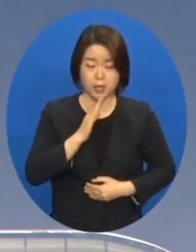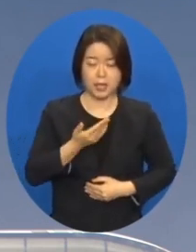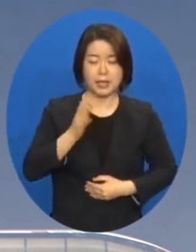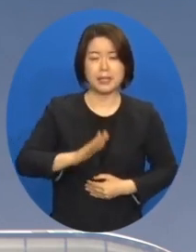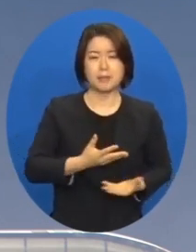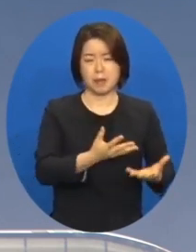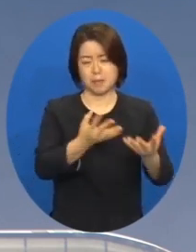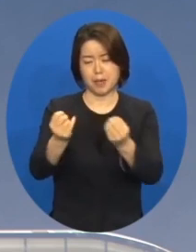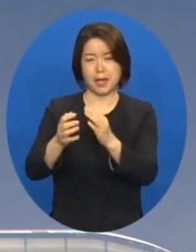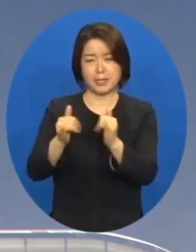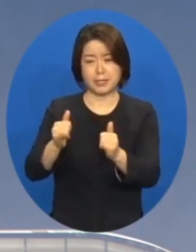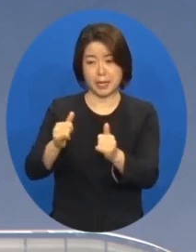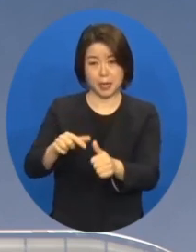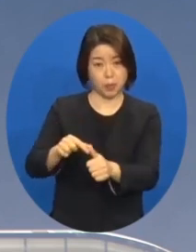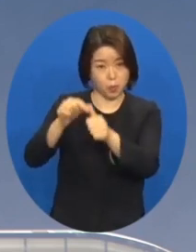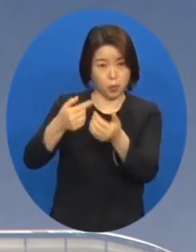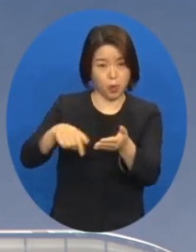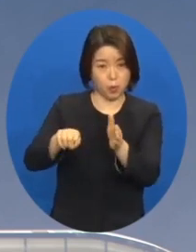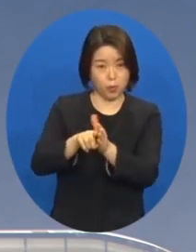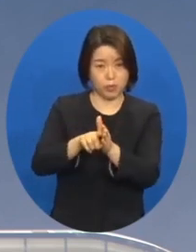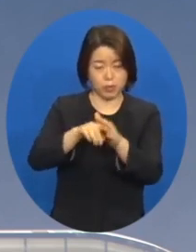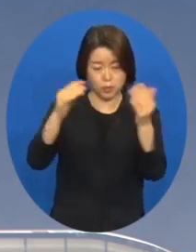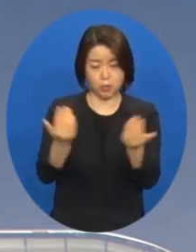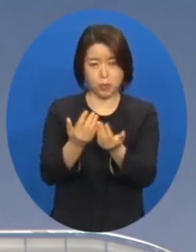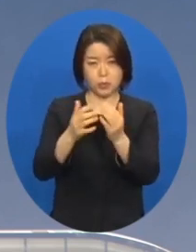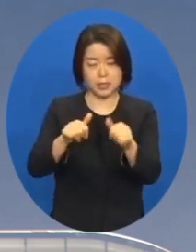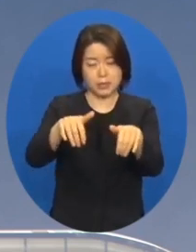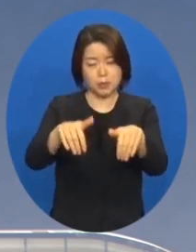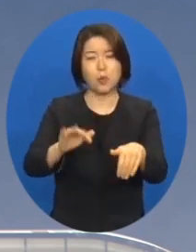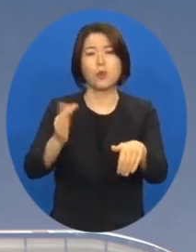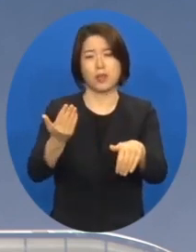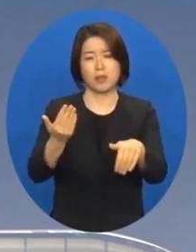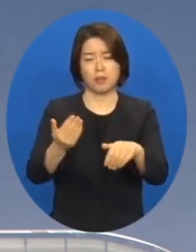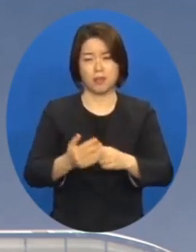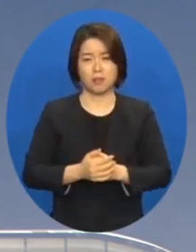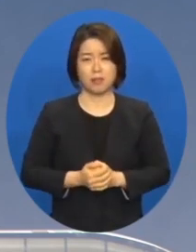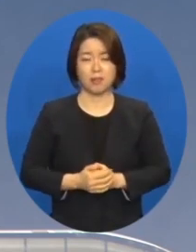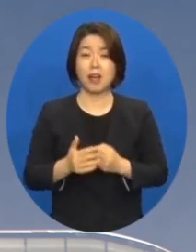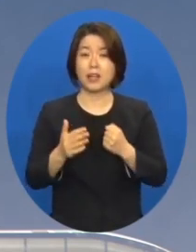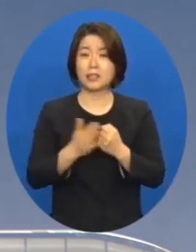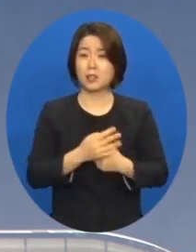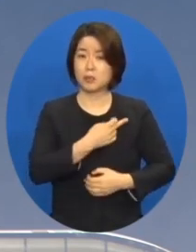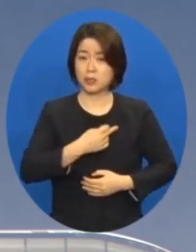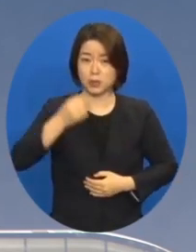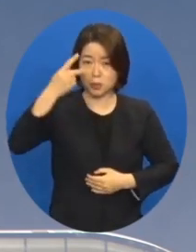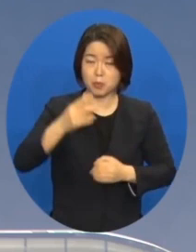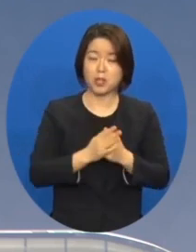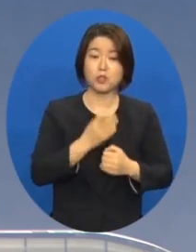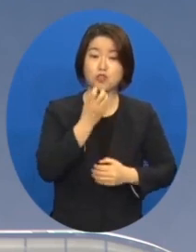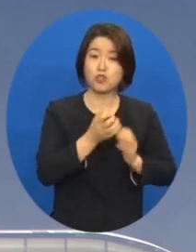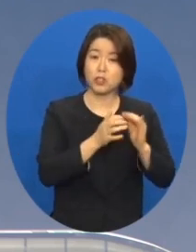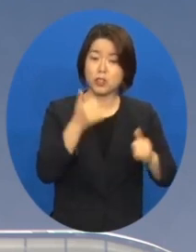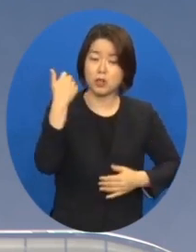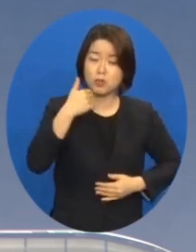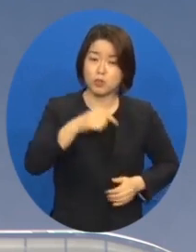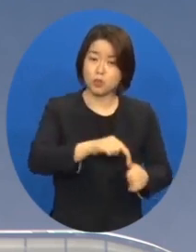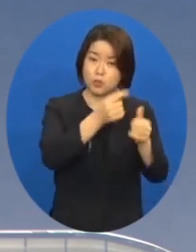얻으려고 스스로 모든 사람의 종이 되었습니다. 그래서 사도 바울은 유대인들 중에 누군가를